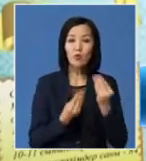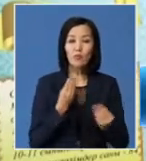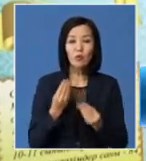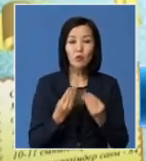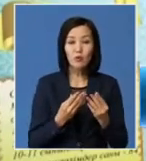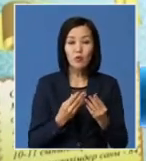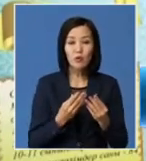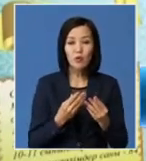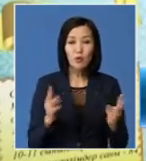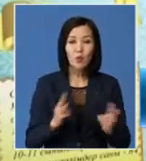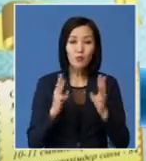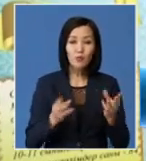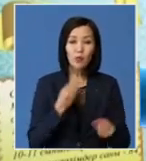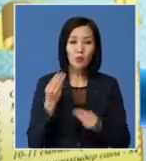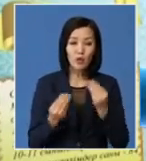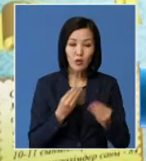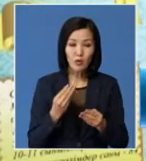огнем, to play with fire.